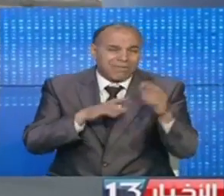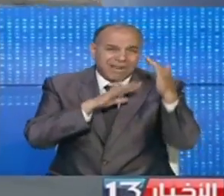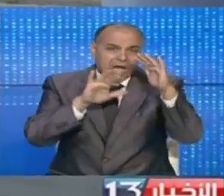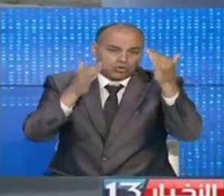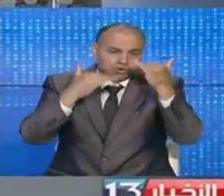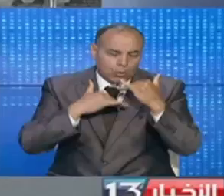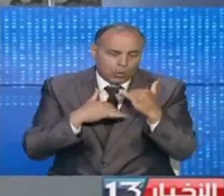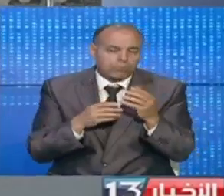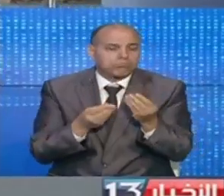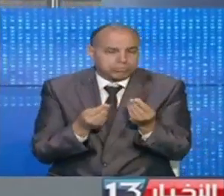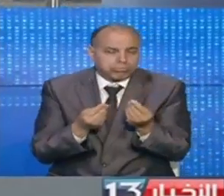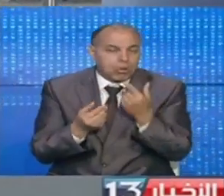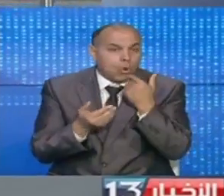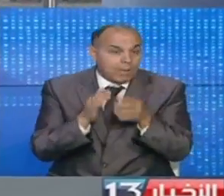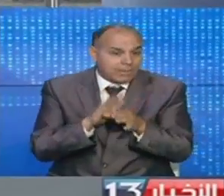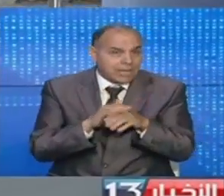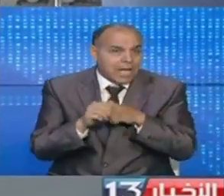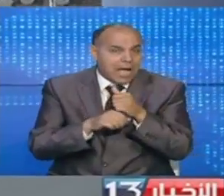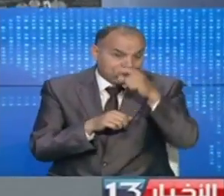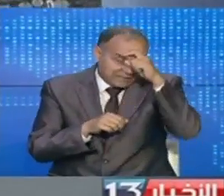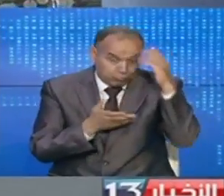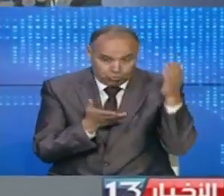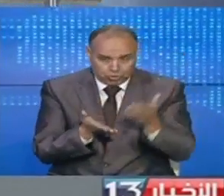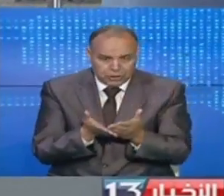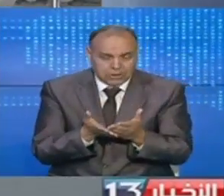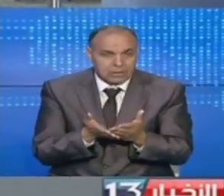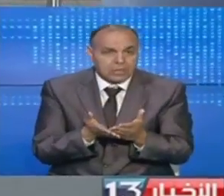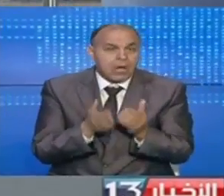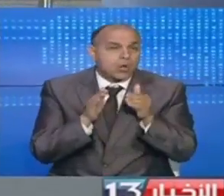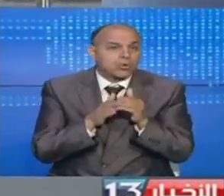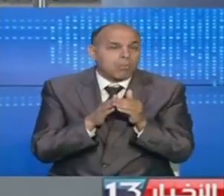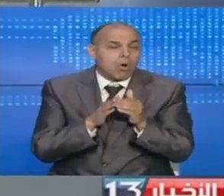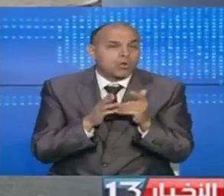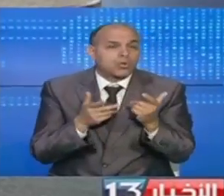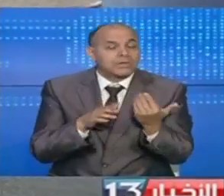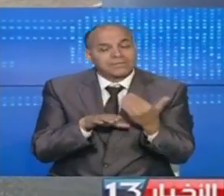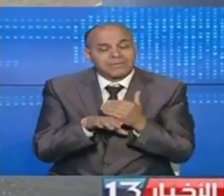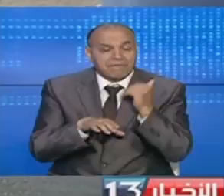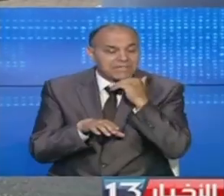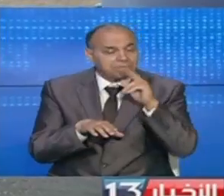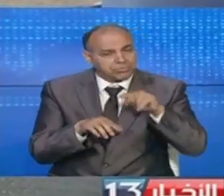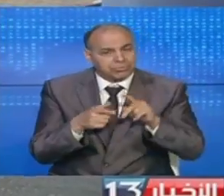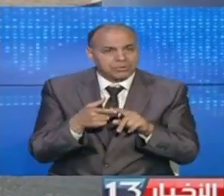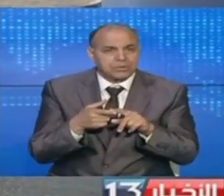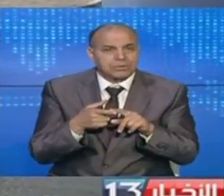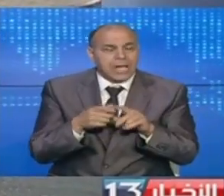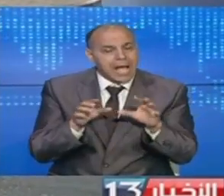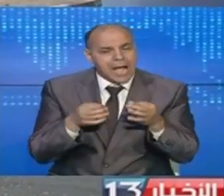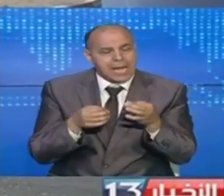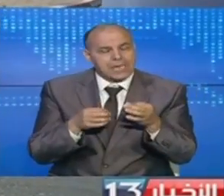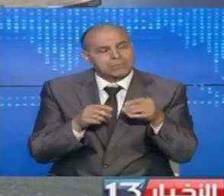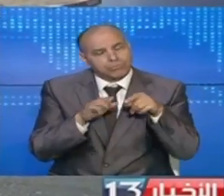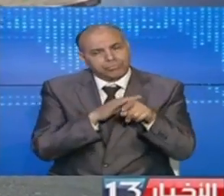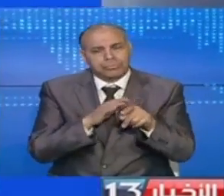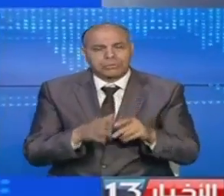من الخارج وانطلاق الموسم الاصطياف، ما يتطلب الأمر تدخلا حقيقيا وحلولا